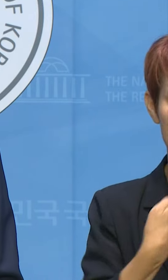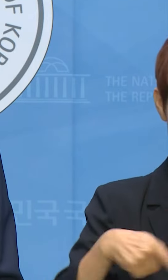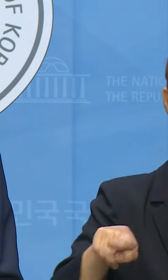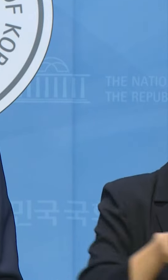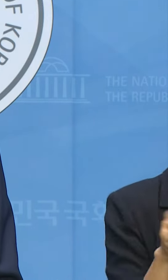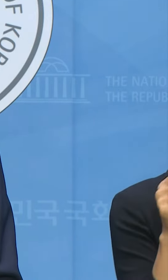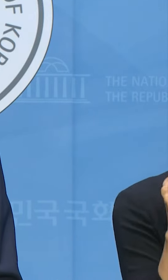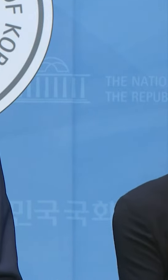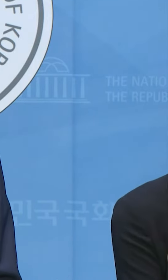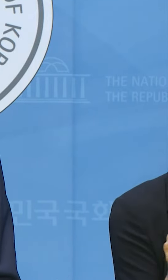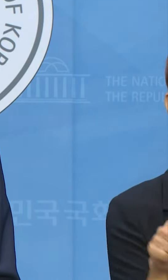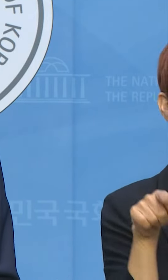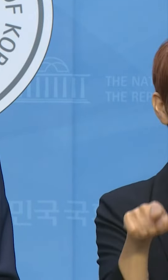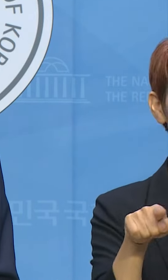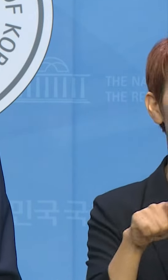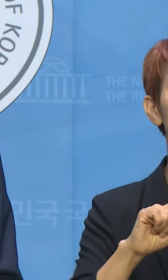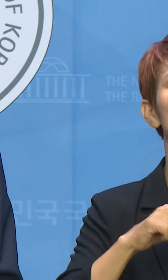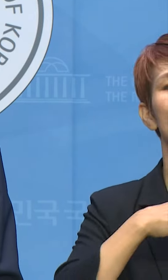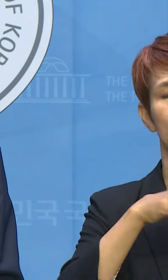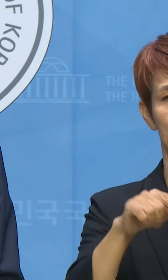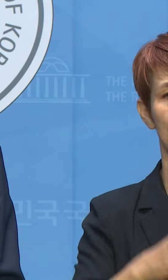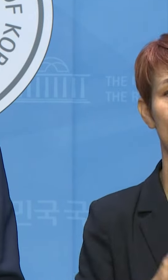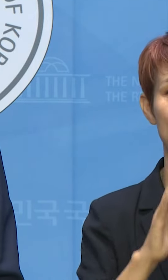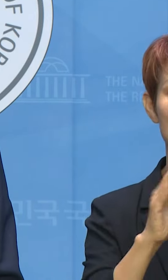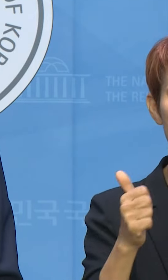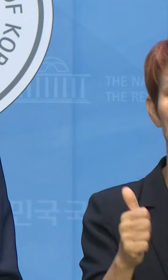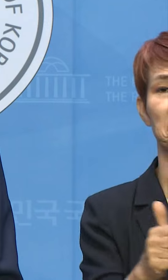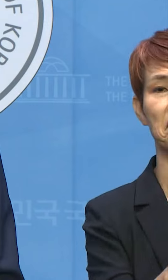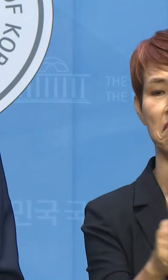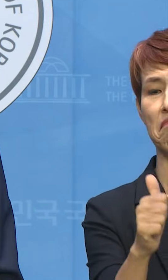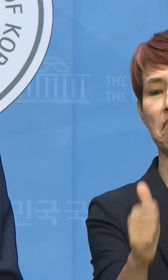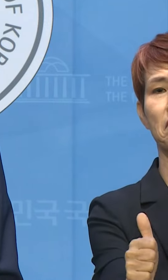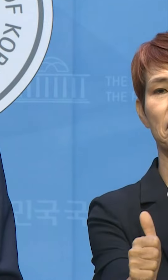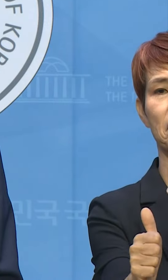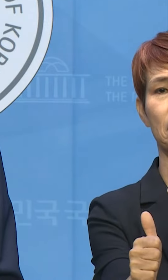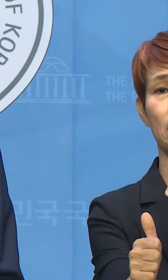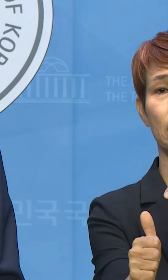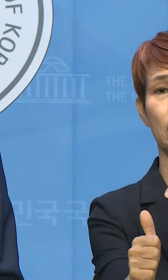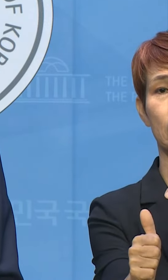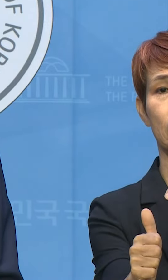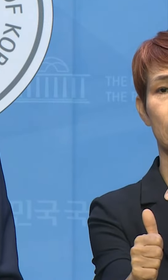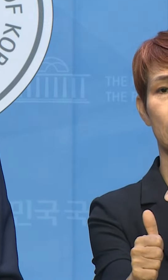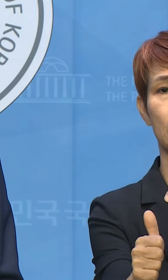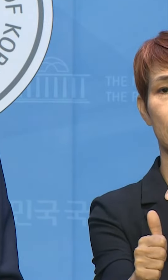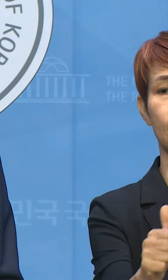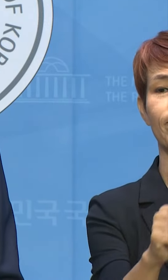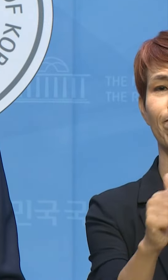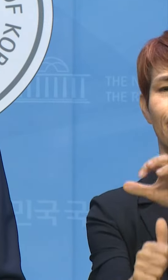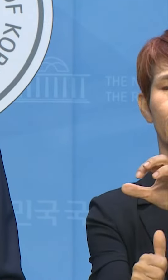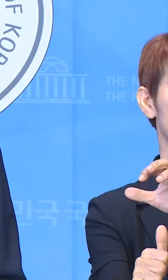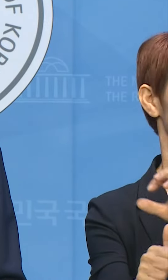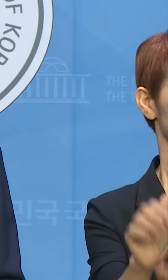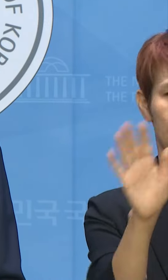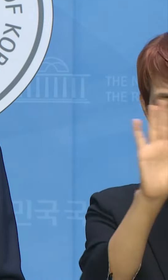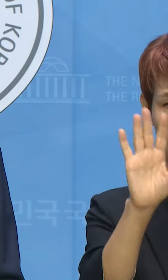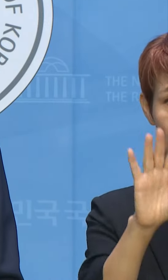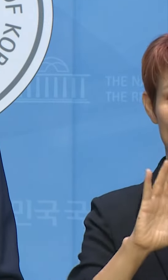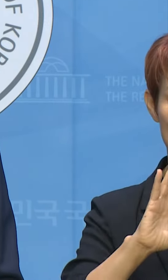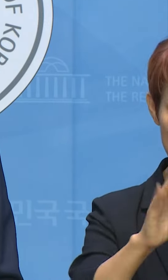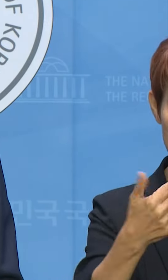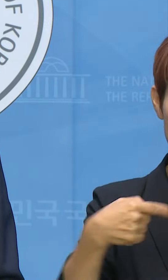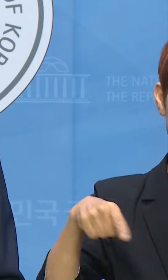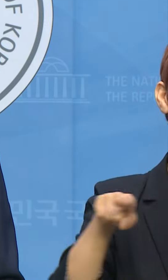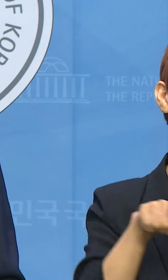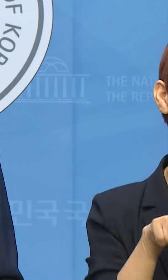지키는 것입니다 국민 위에 서서 지시하고 명령하고 군림하는게 아니라 국민